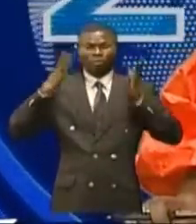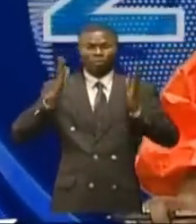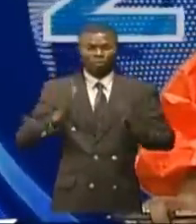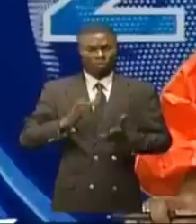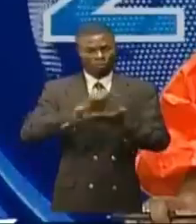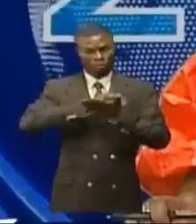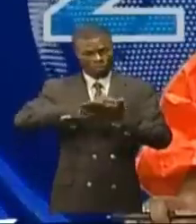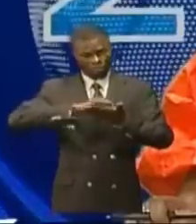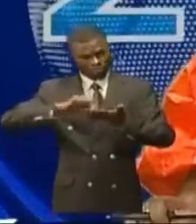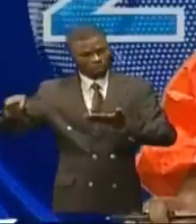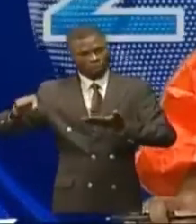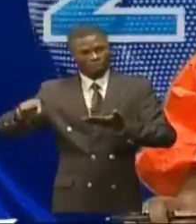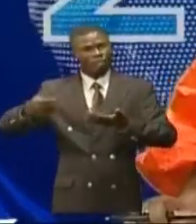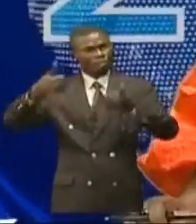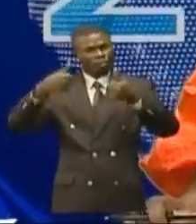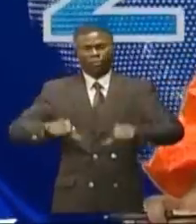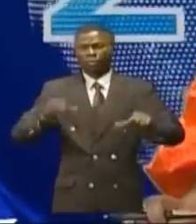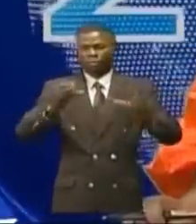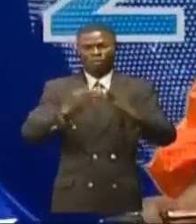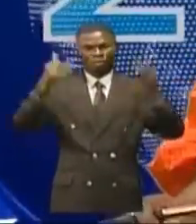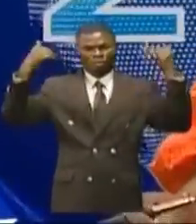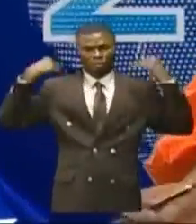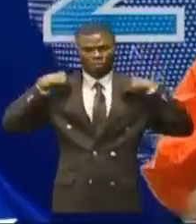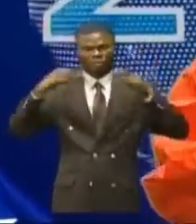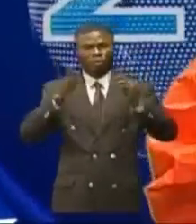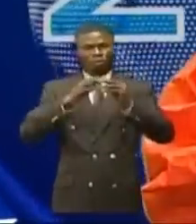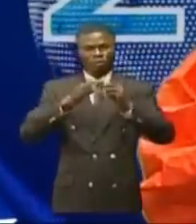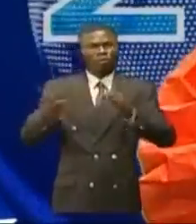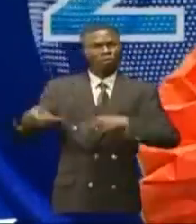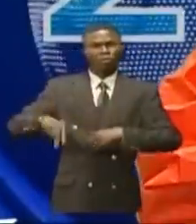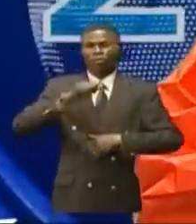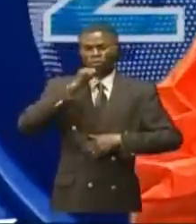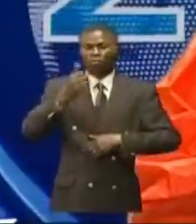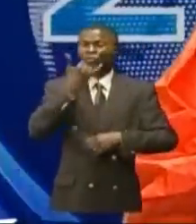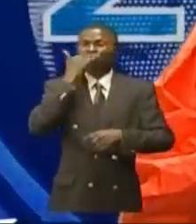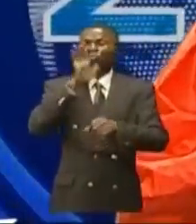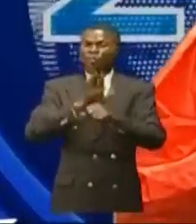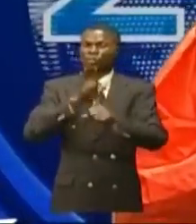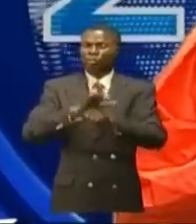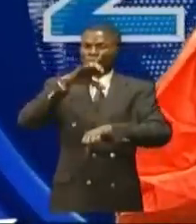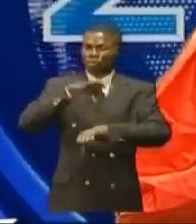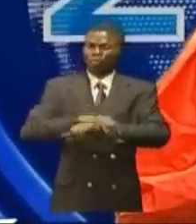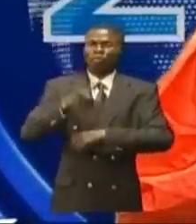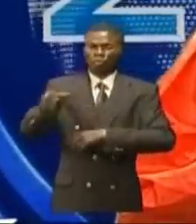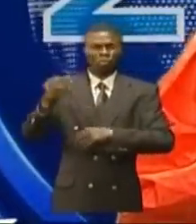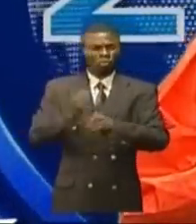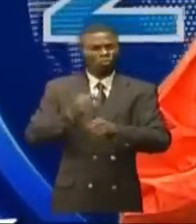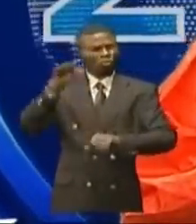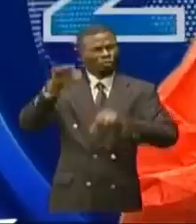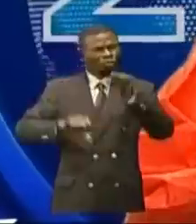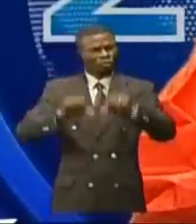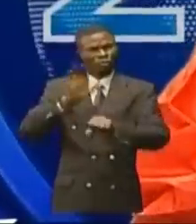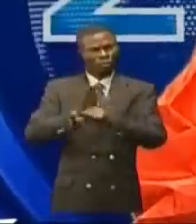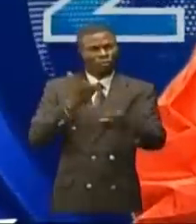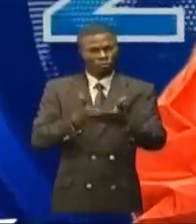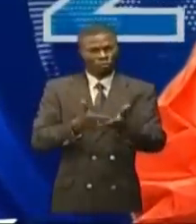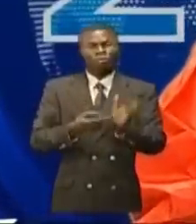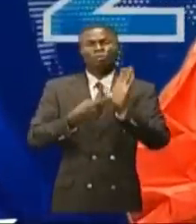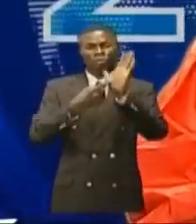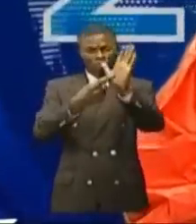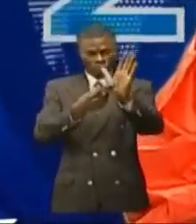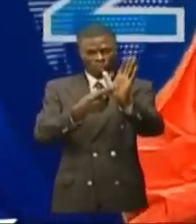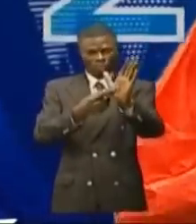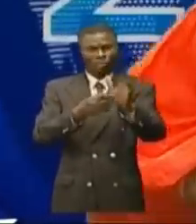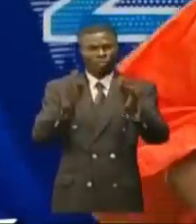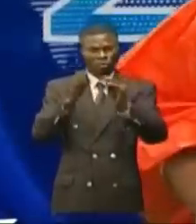moyens de défense a fini de statuer sans lui. Plusieurs griefs de gestion ont été retenus à sa charge. Rendons-nous dans cette